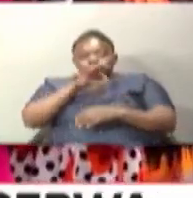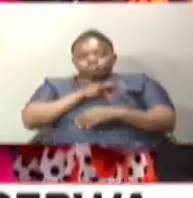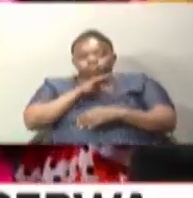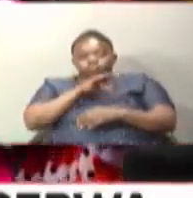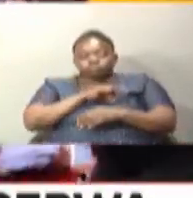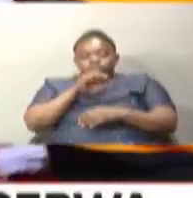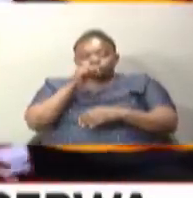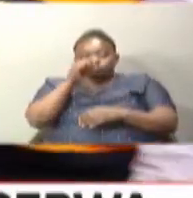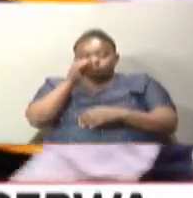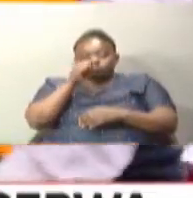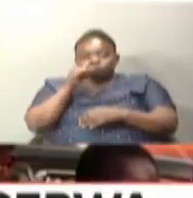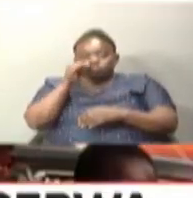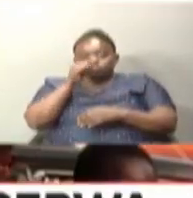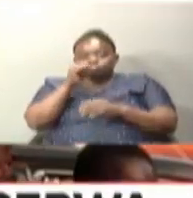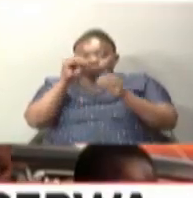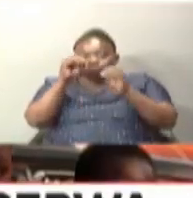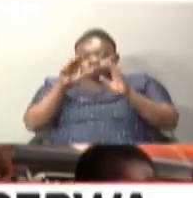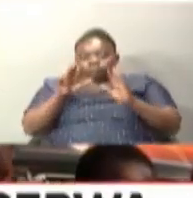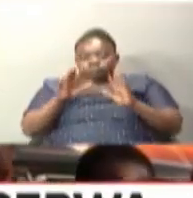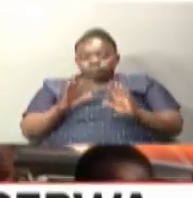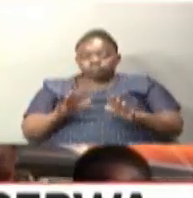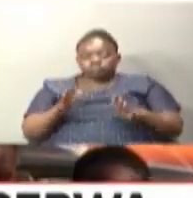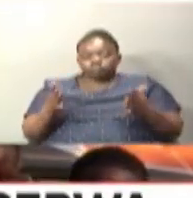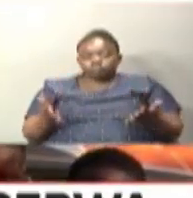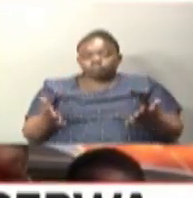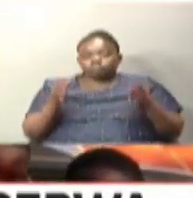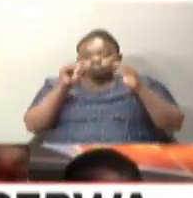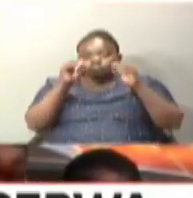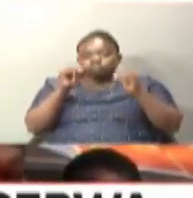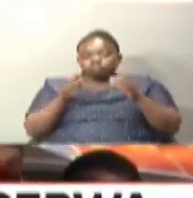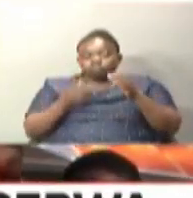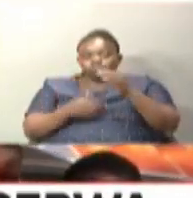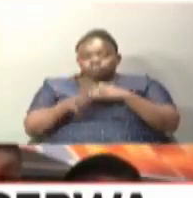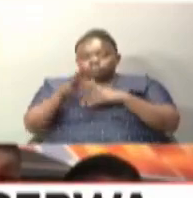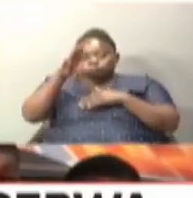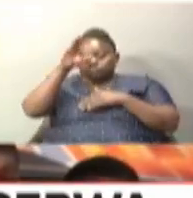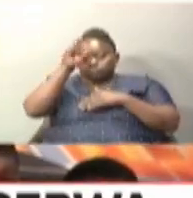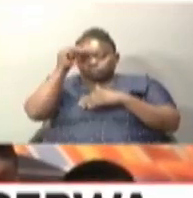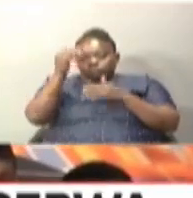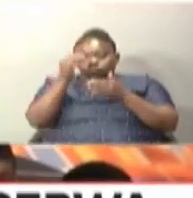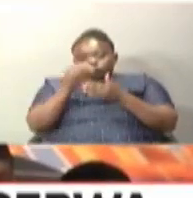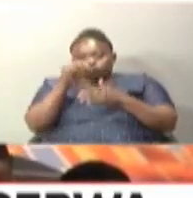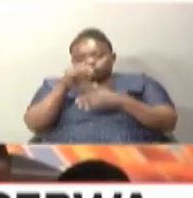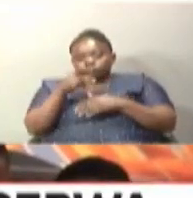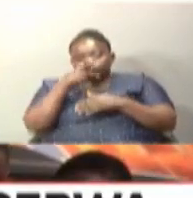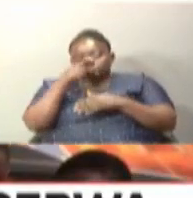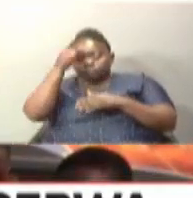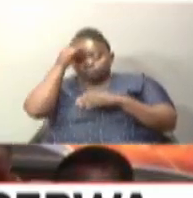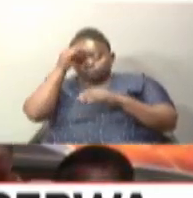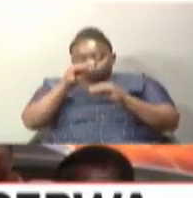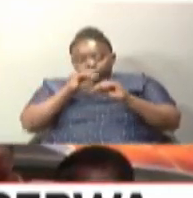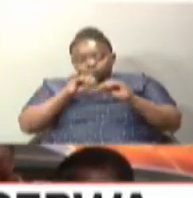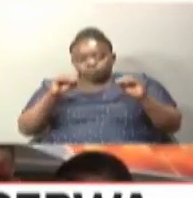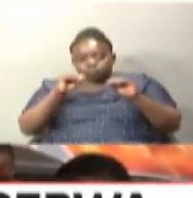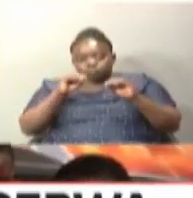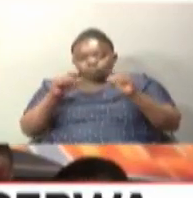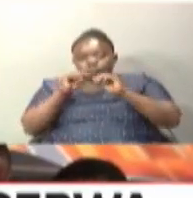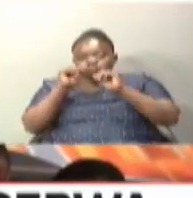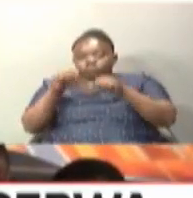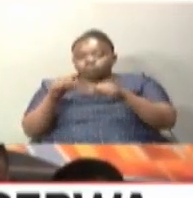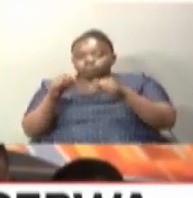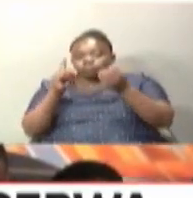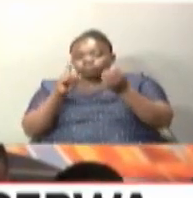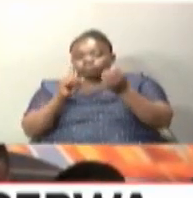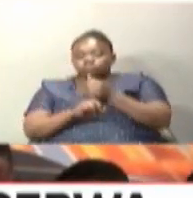naddala ba primary omusaala. Kubanga abasomesa bambi waba naye yakeine nja n'asoma obanga muzadde we yamusomesa naye aba ayina okufuna akaseera